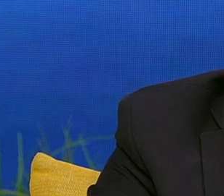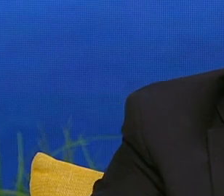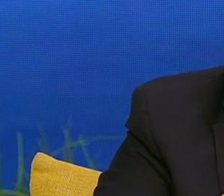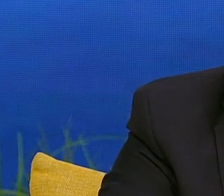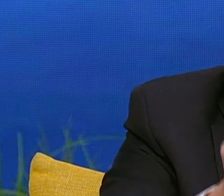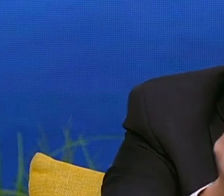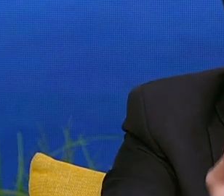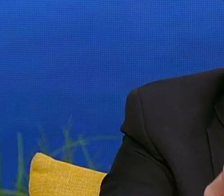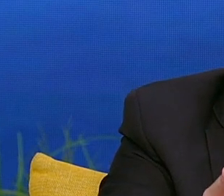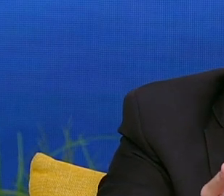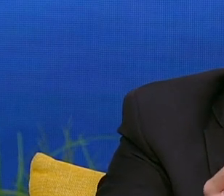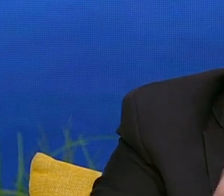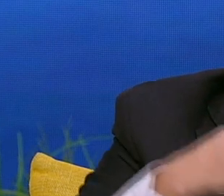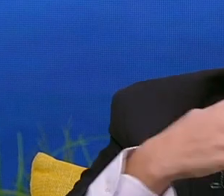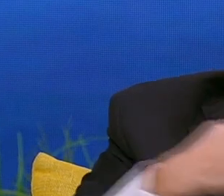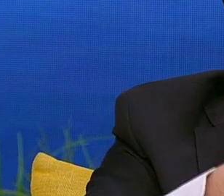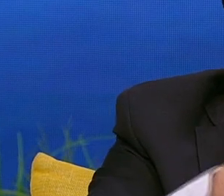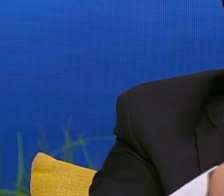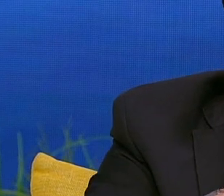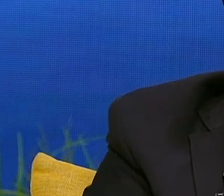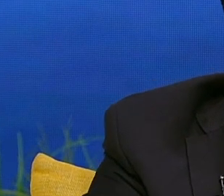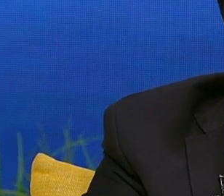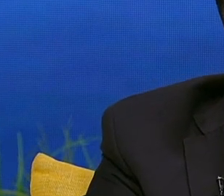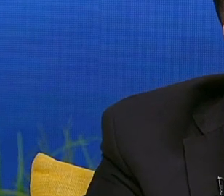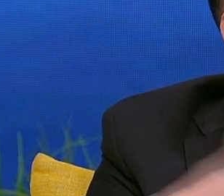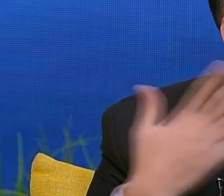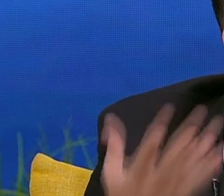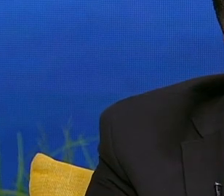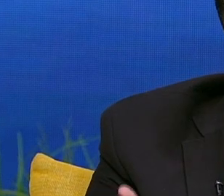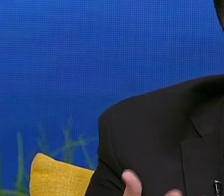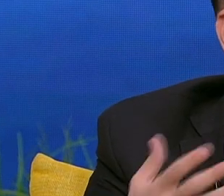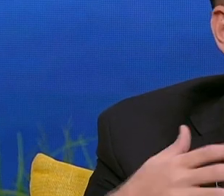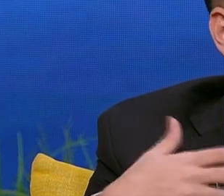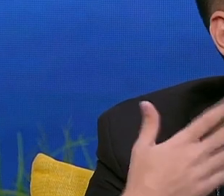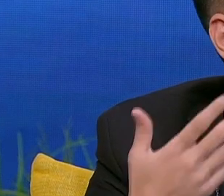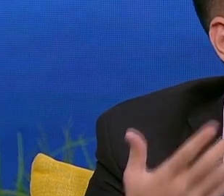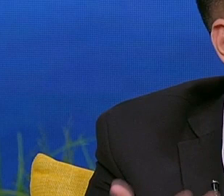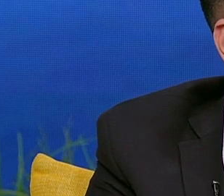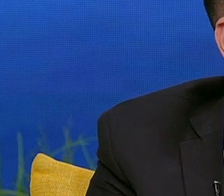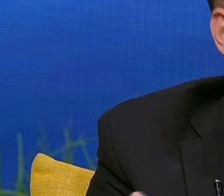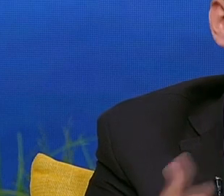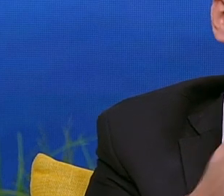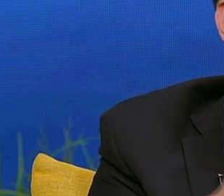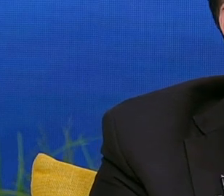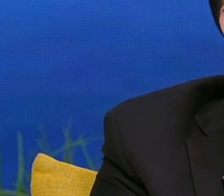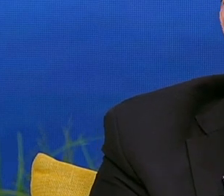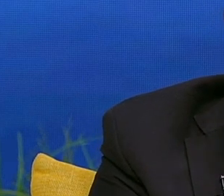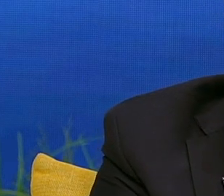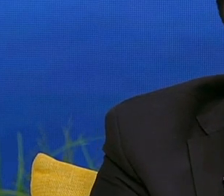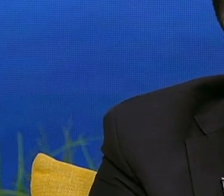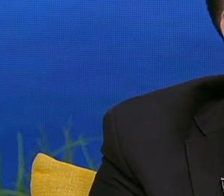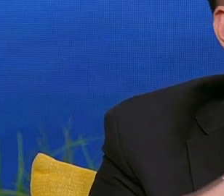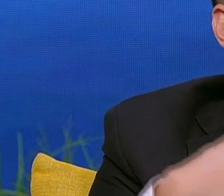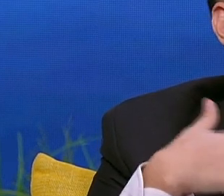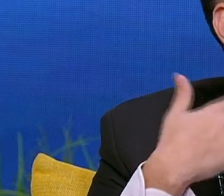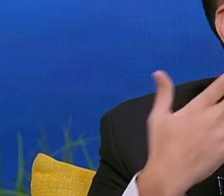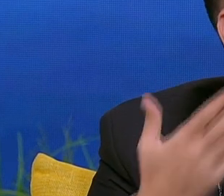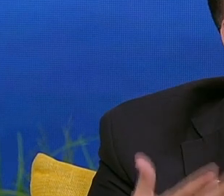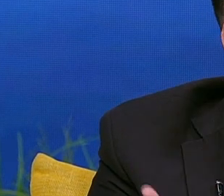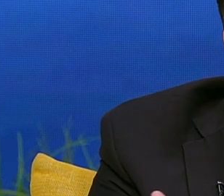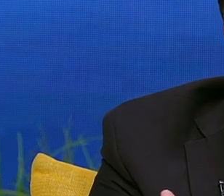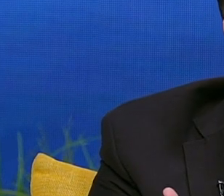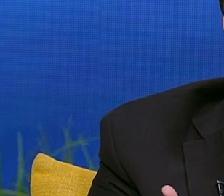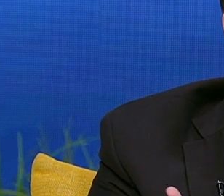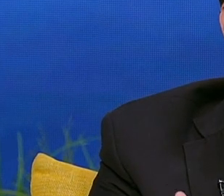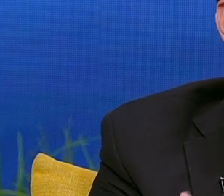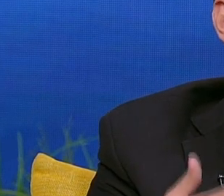هنا لوحدها وبتدي ماتيريال هنا لوحدها طب ما احنا ممكن نحقق الدمج في شغلنا وفي الحاجه اللي احنا بنعملها بعيدا عن ان في ناس كتيره